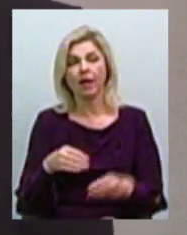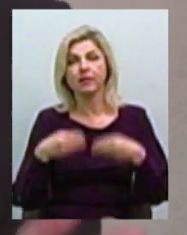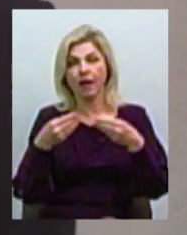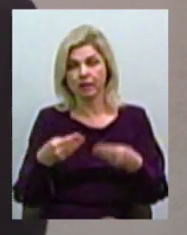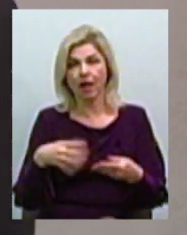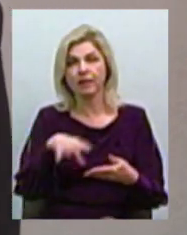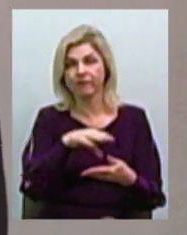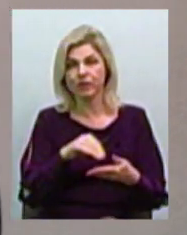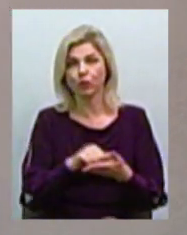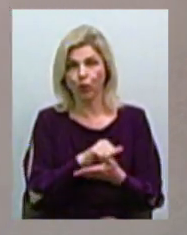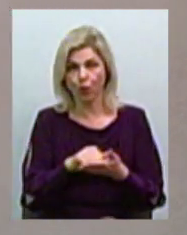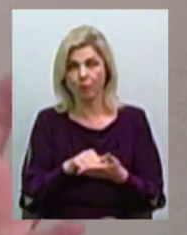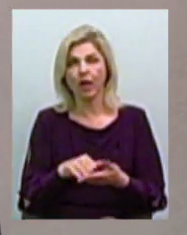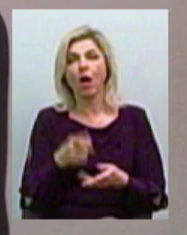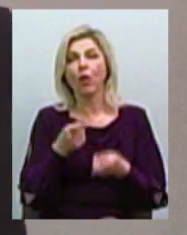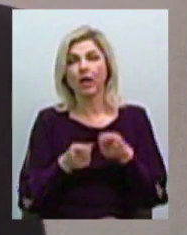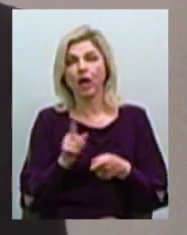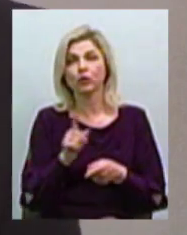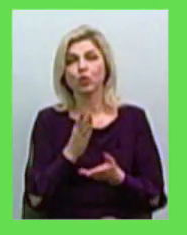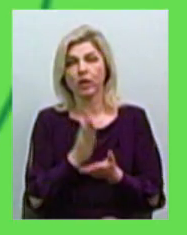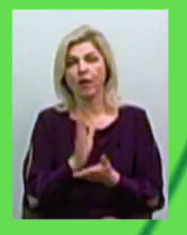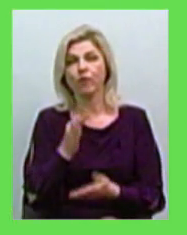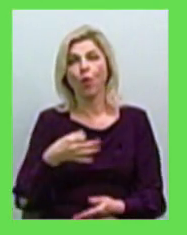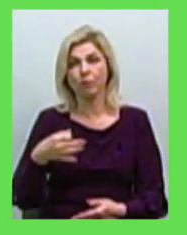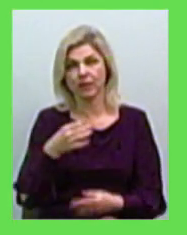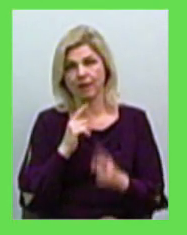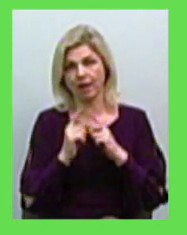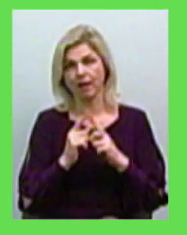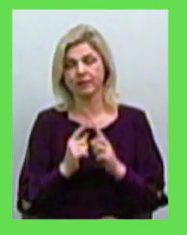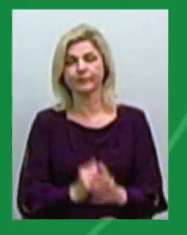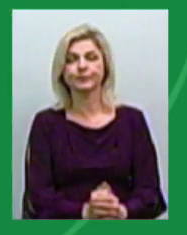всі документи, оригінали, які є саме в обласній раді.